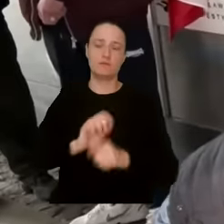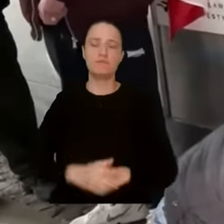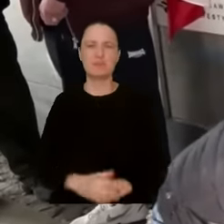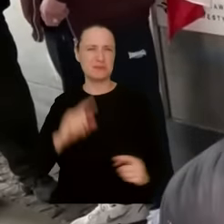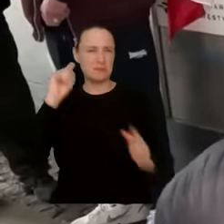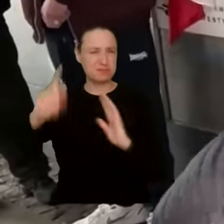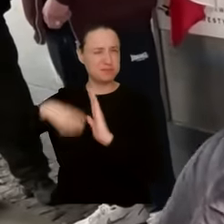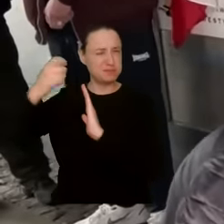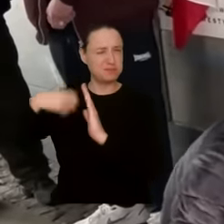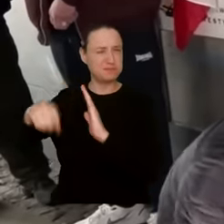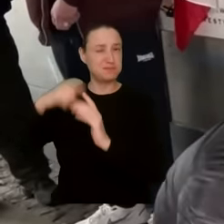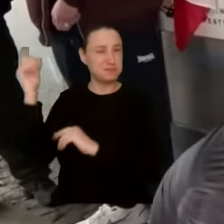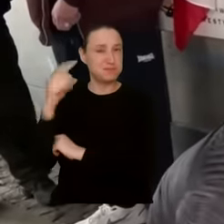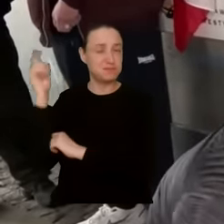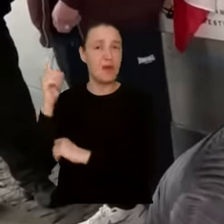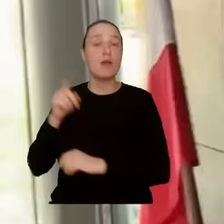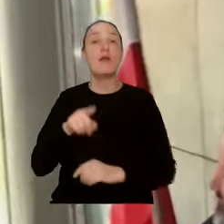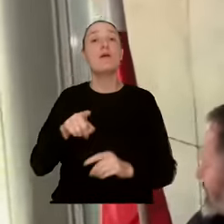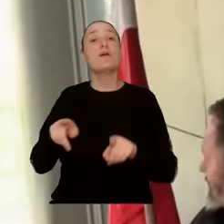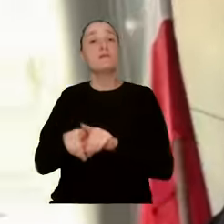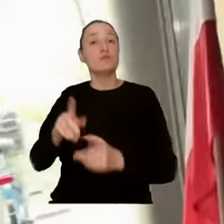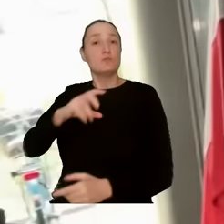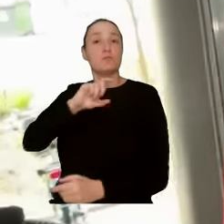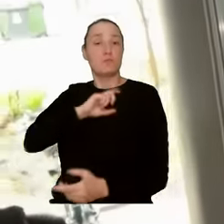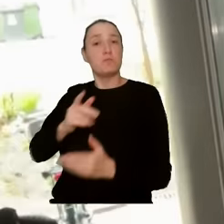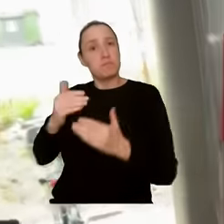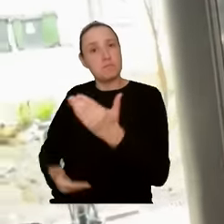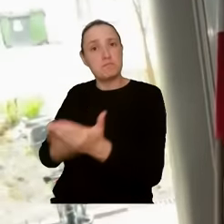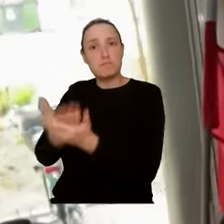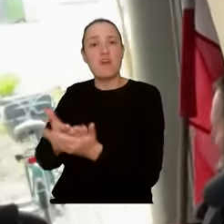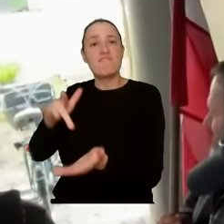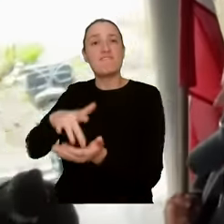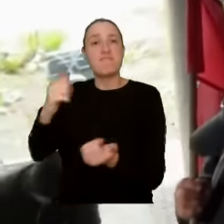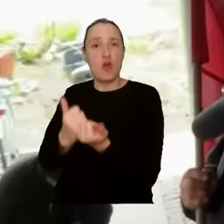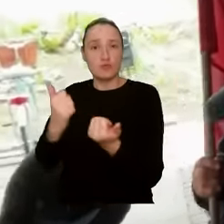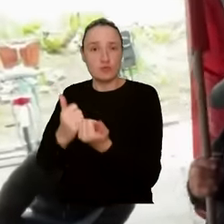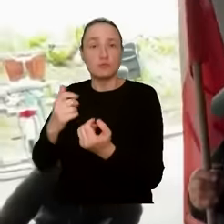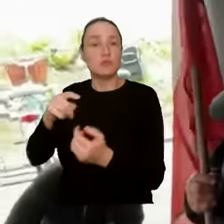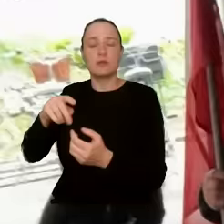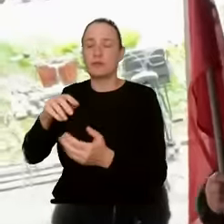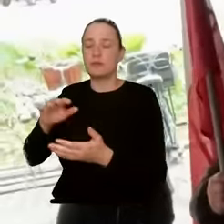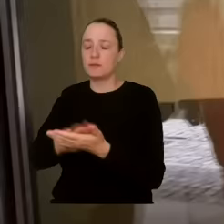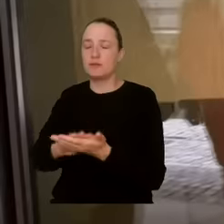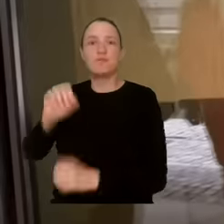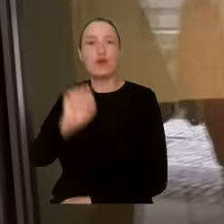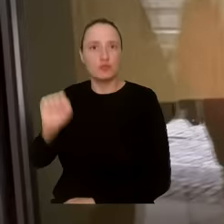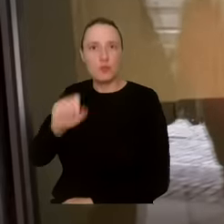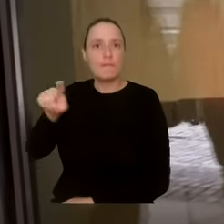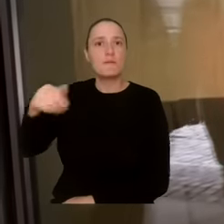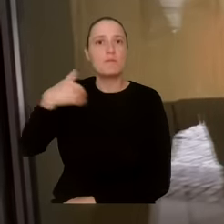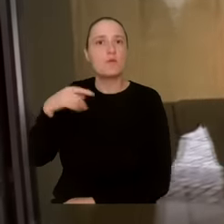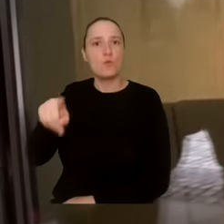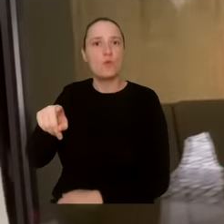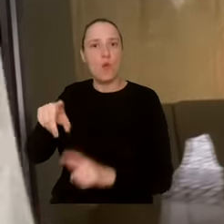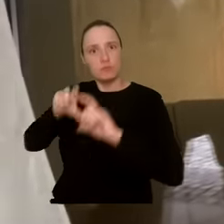Protestujący chcieli też złożyć petycję w biurze poselskim Platformy Obywatelskiej we Wrocławiu. W budynku nastąpiła jednak, jak napisano, awaria drzwi,